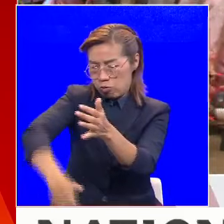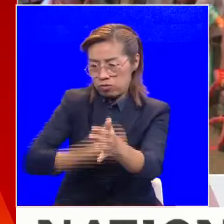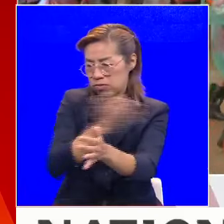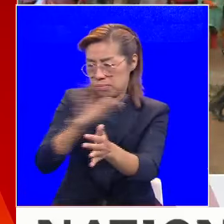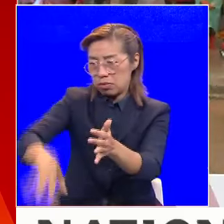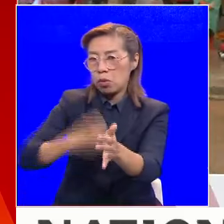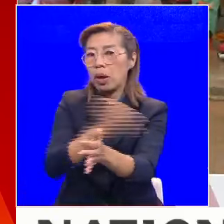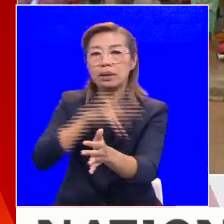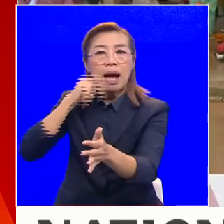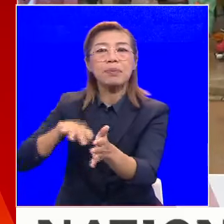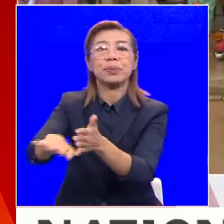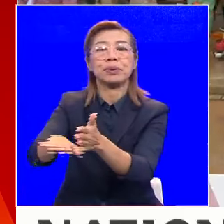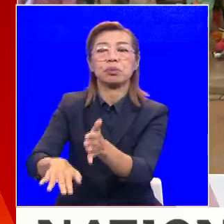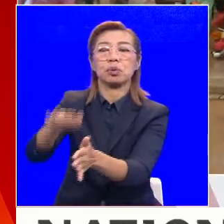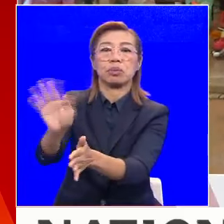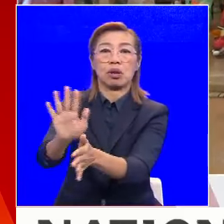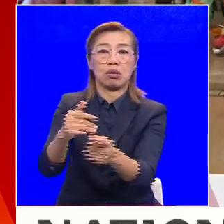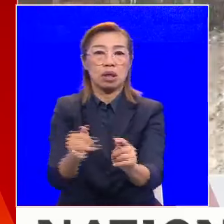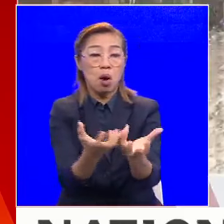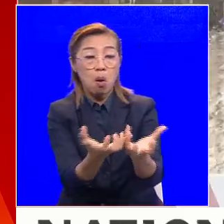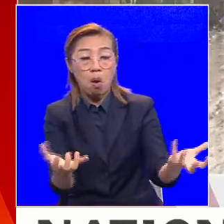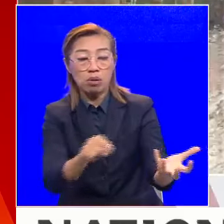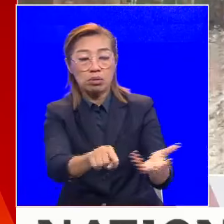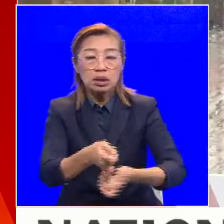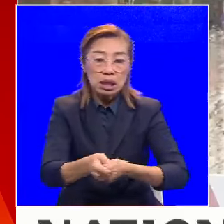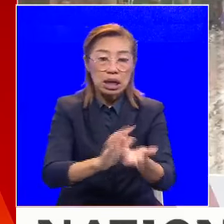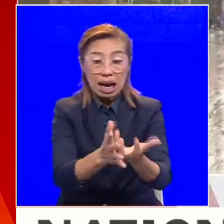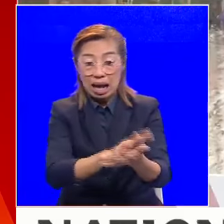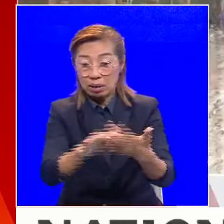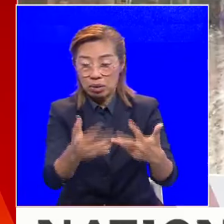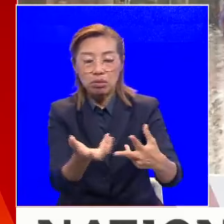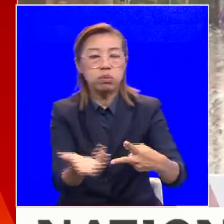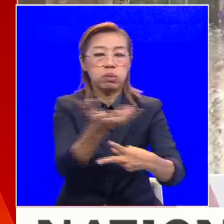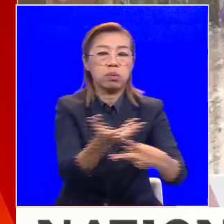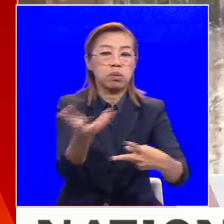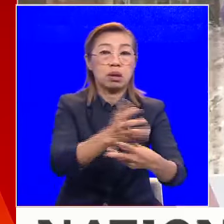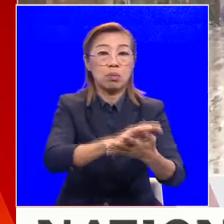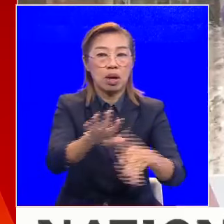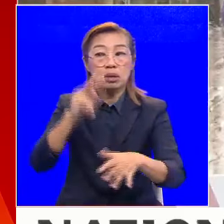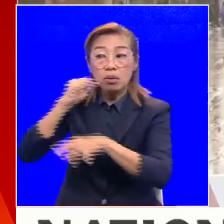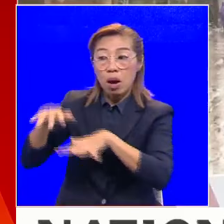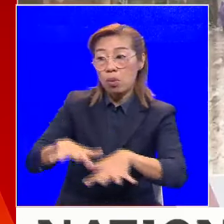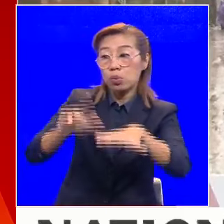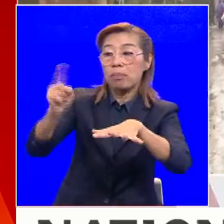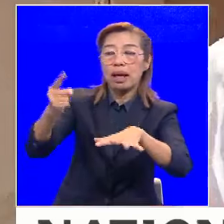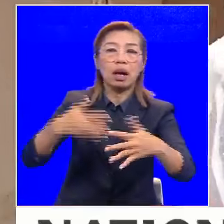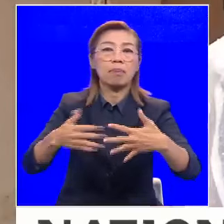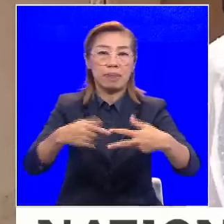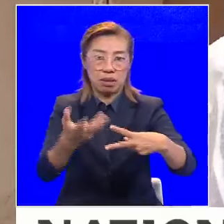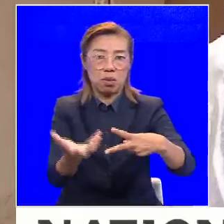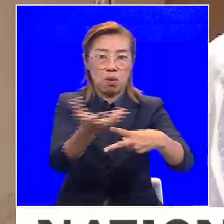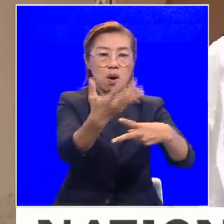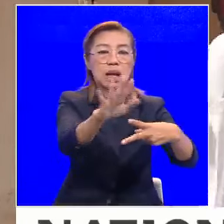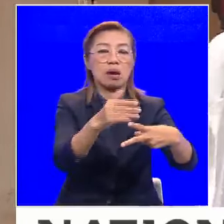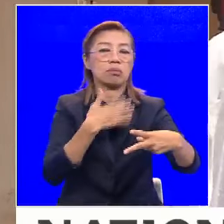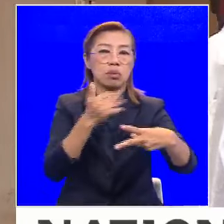ของอะไรเนี่ยที่พ่อล้างเสร็จเนี่ยพ่อก็จะเก็บขึ้นข้างบนแล ้ วเก็บไว้ข้างบนเนี่ยถ้ามันมาอีกรอบก็อย่างมากก็ชั้นบนค